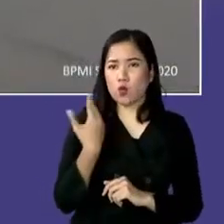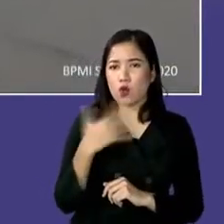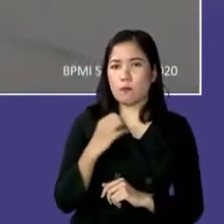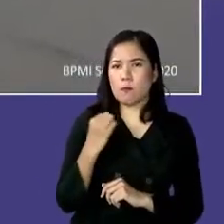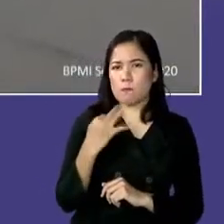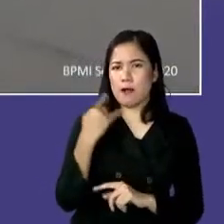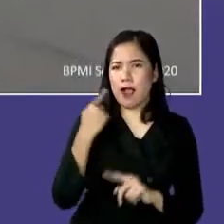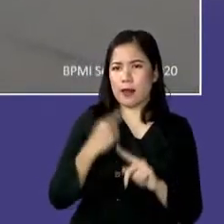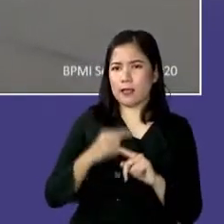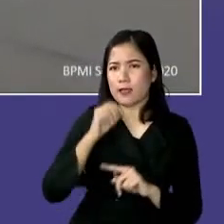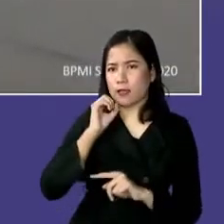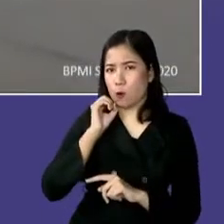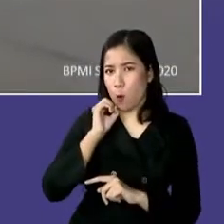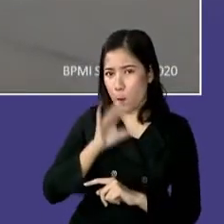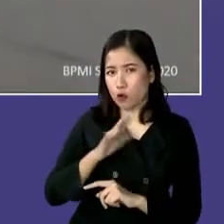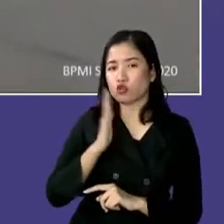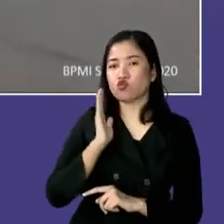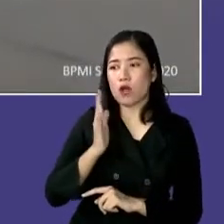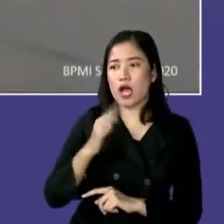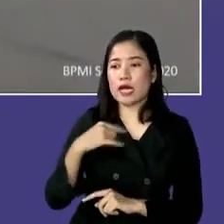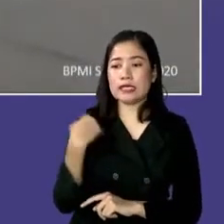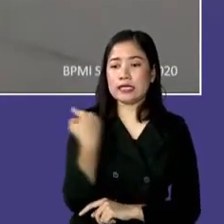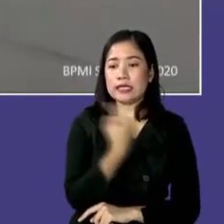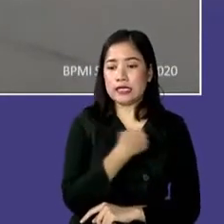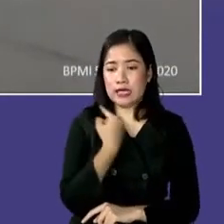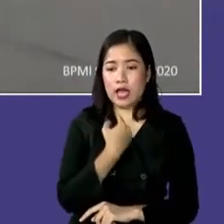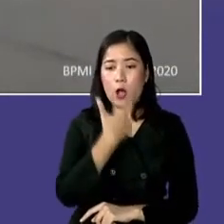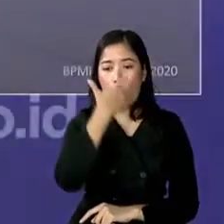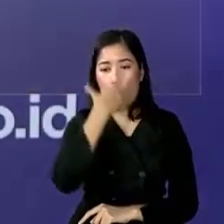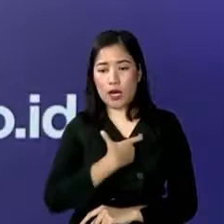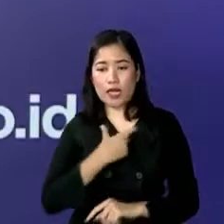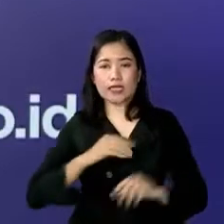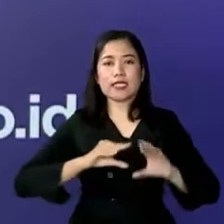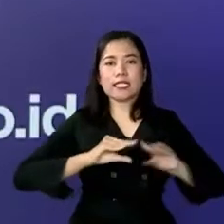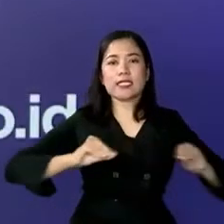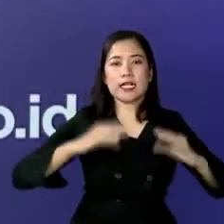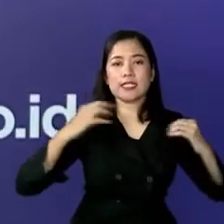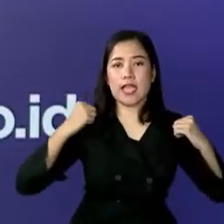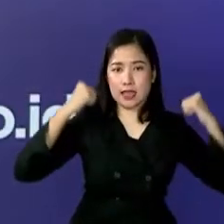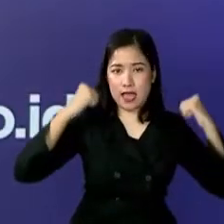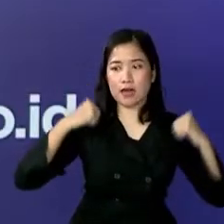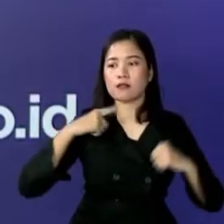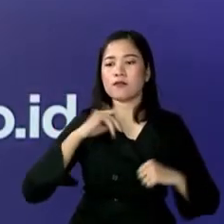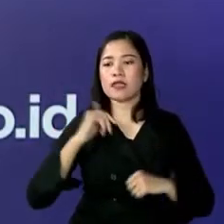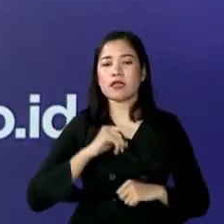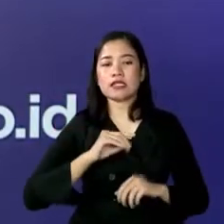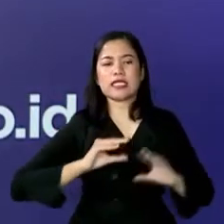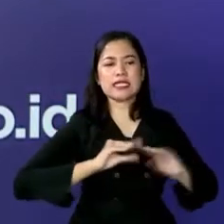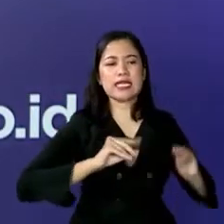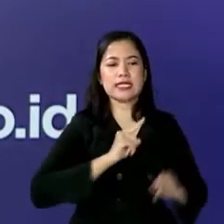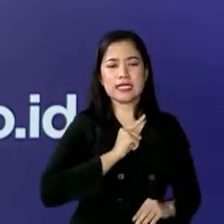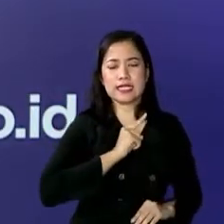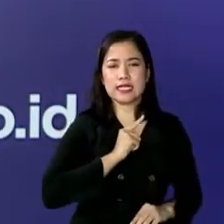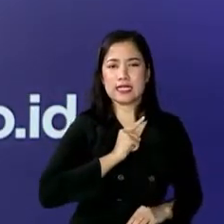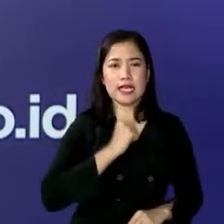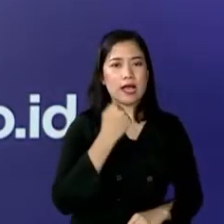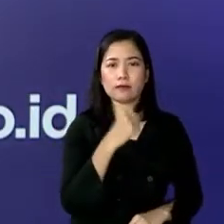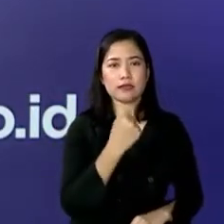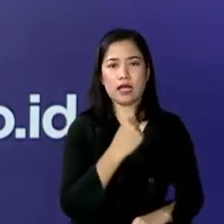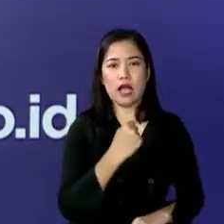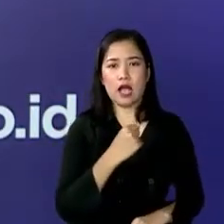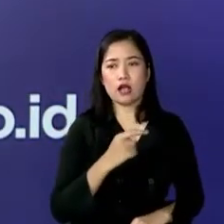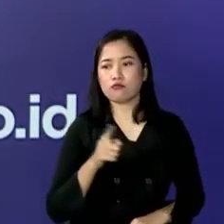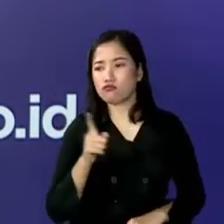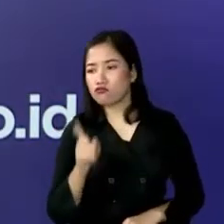kami orang-orang kesehatan ini tidak bisa sendiri untuk menyelesaikan masalah kofit kami Putu